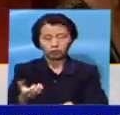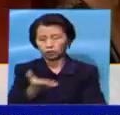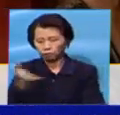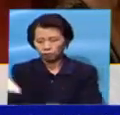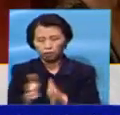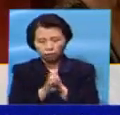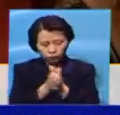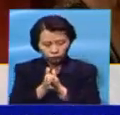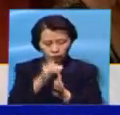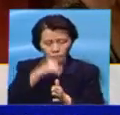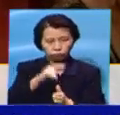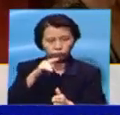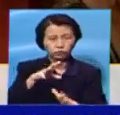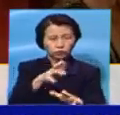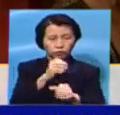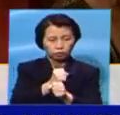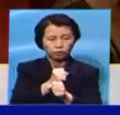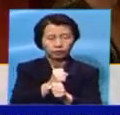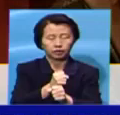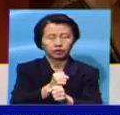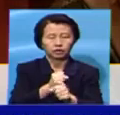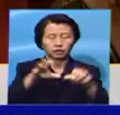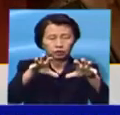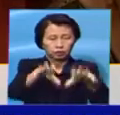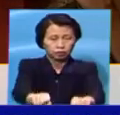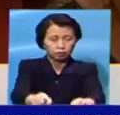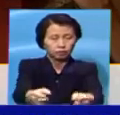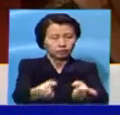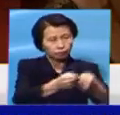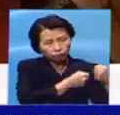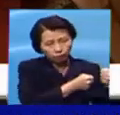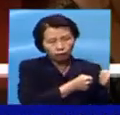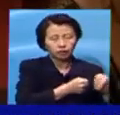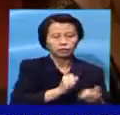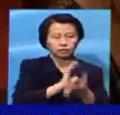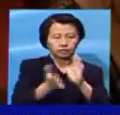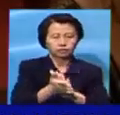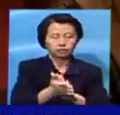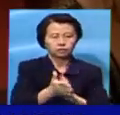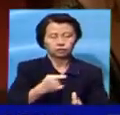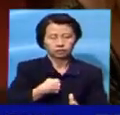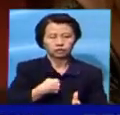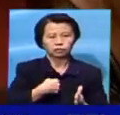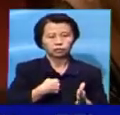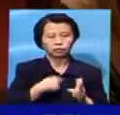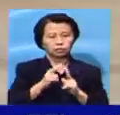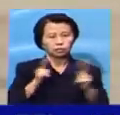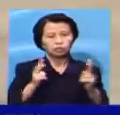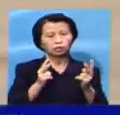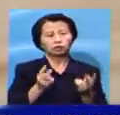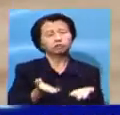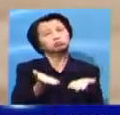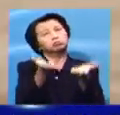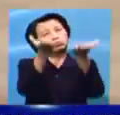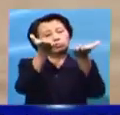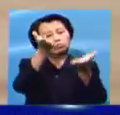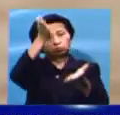berusaha untuk mendapatkan Taufik kan macam tulah jadi saya sangat berserah kepada